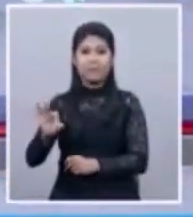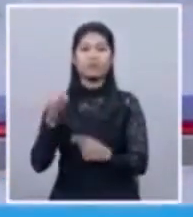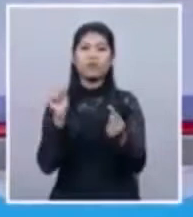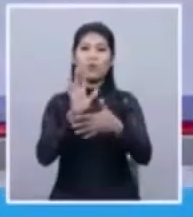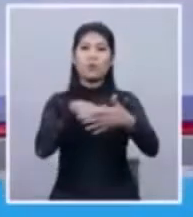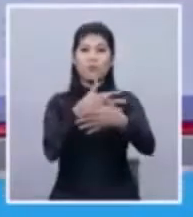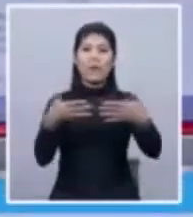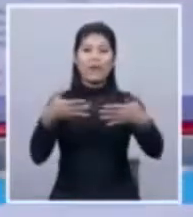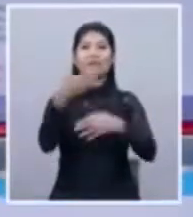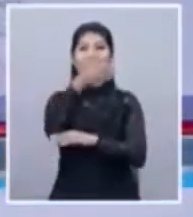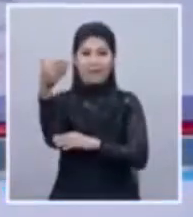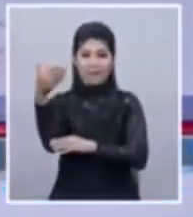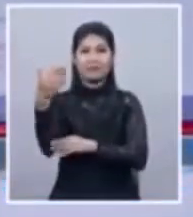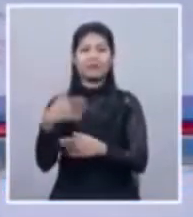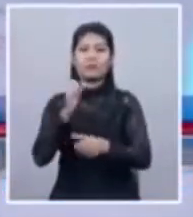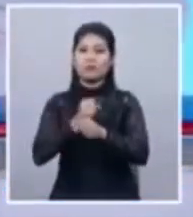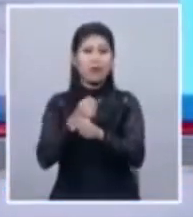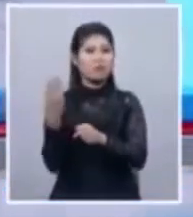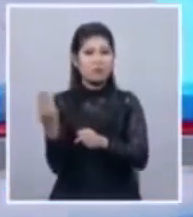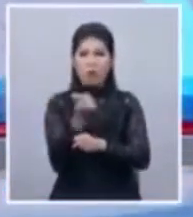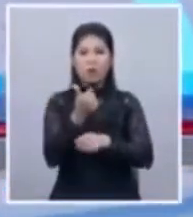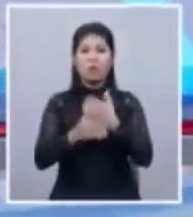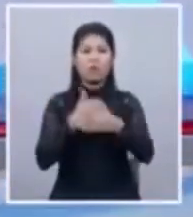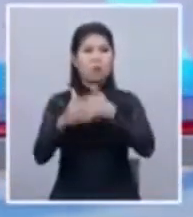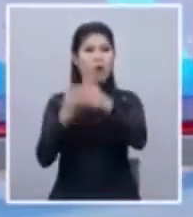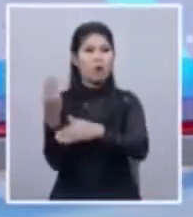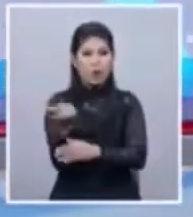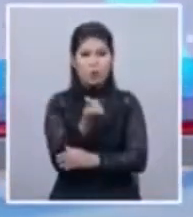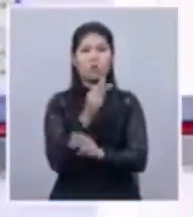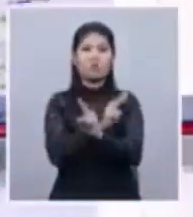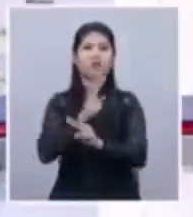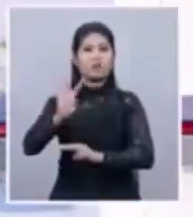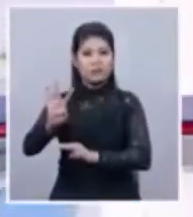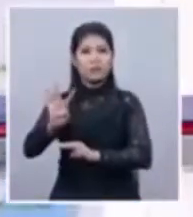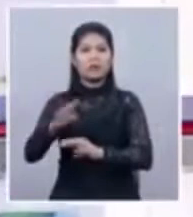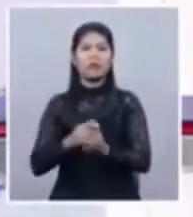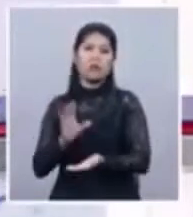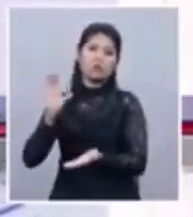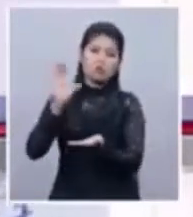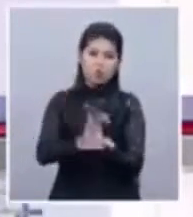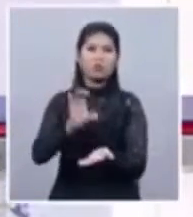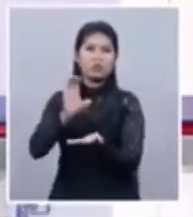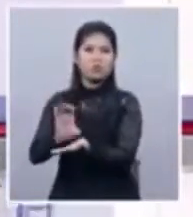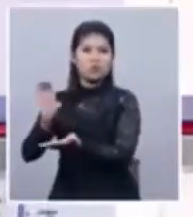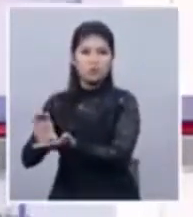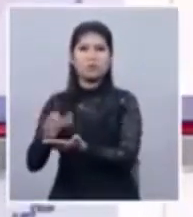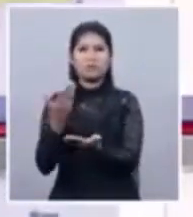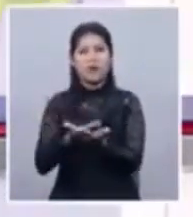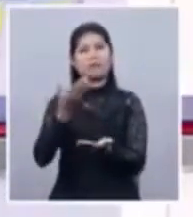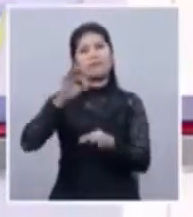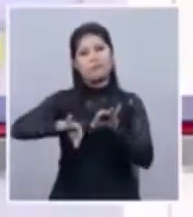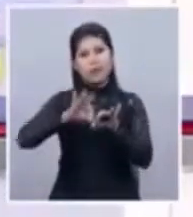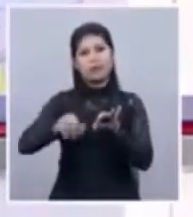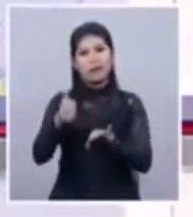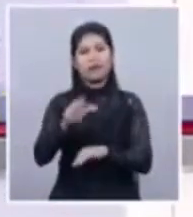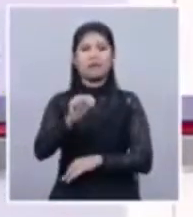ตร์ชาติส่งผลให้การทำงานเร็วขึ้นกว่าในอดีตถึง4เท่าและลดความซ้ำซ้อนการลงทุนส่งผลให้ประหยัดงบประมาณลงได้ถึ